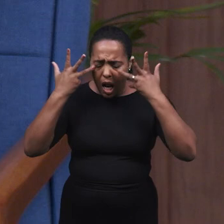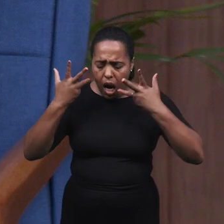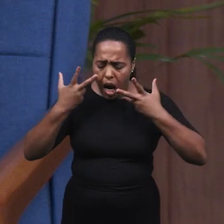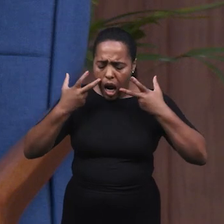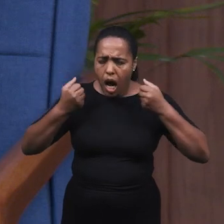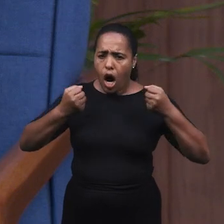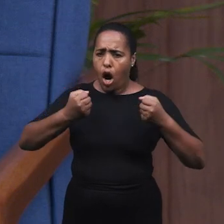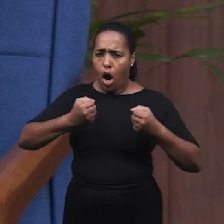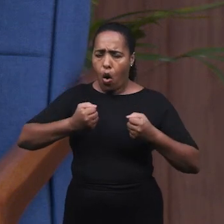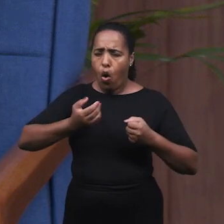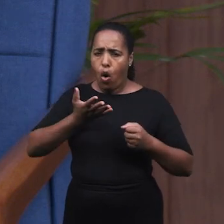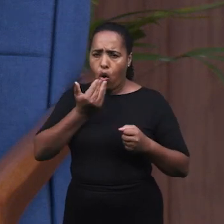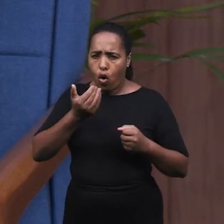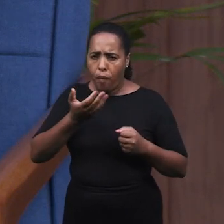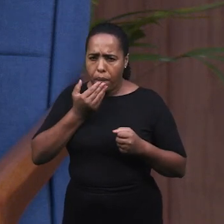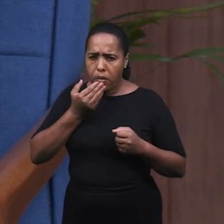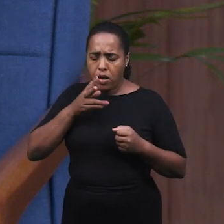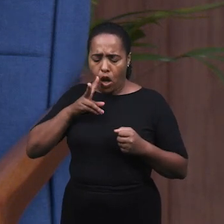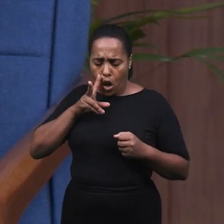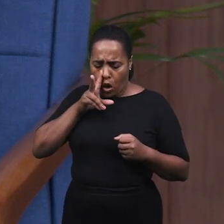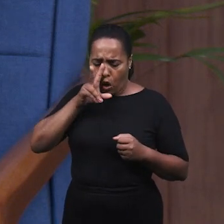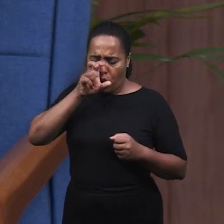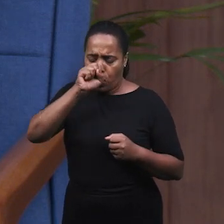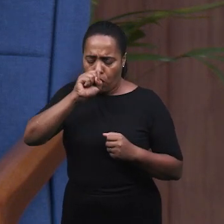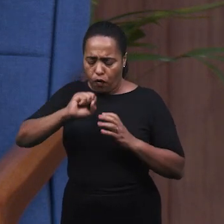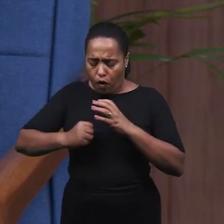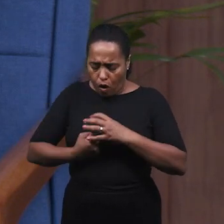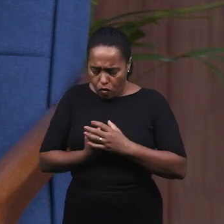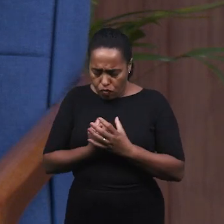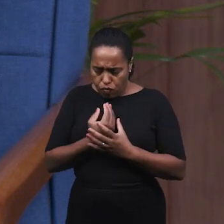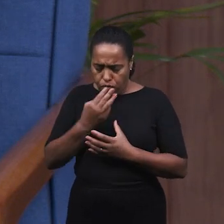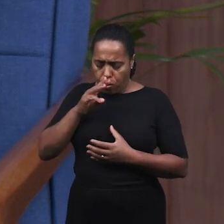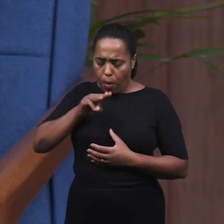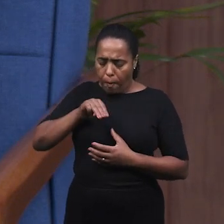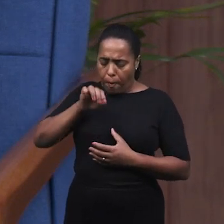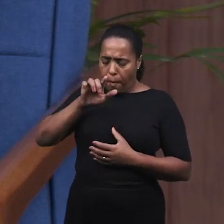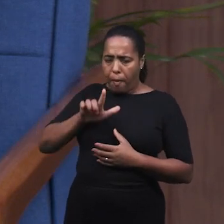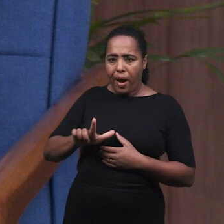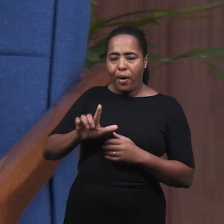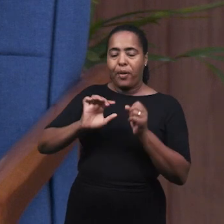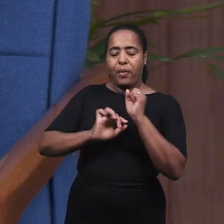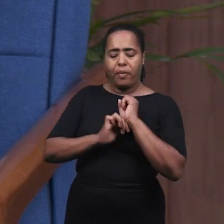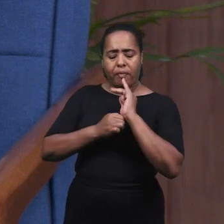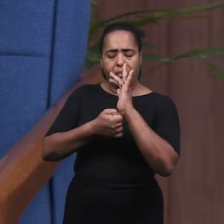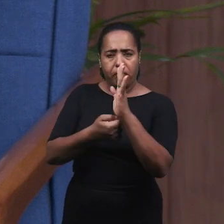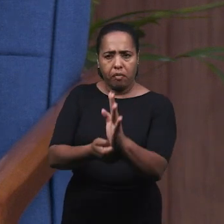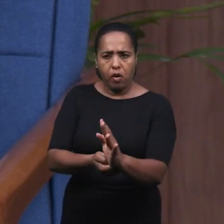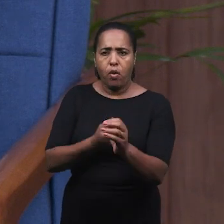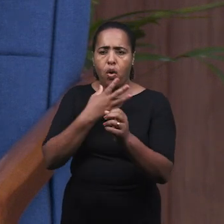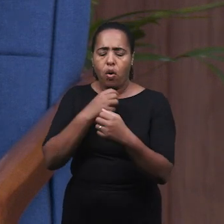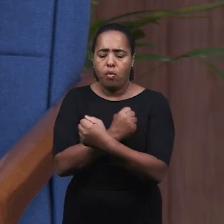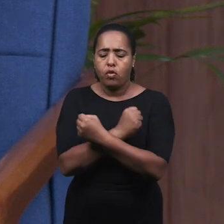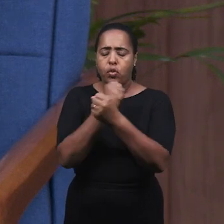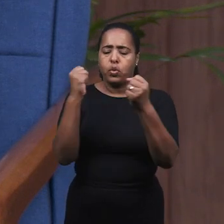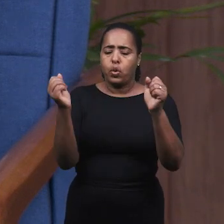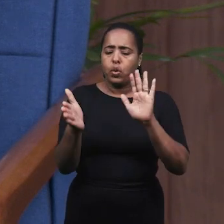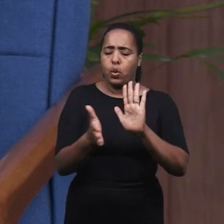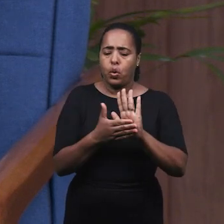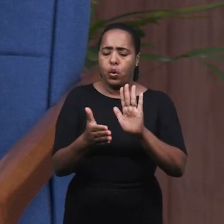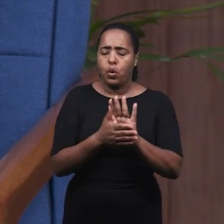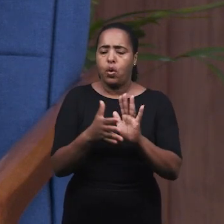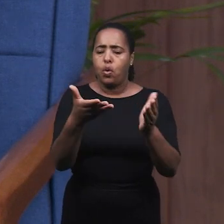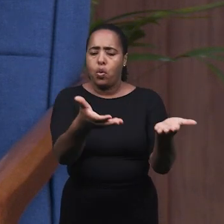De celui qui mange est sortie la nourriture, et du fort est sortie la douceur. Ça, c'est l'énigme que Samson a proposé